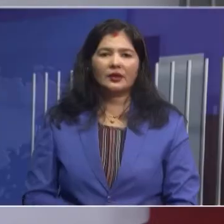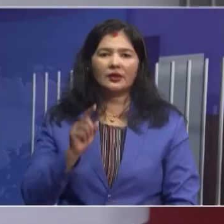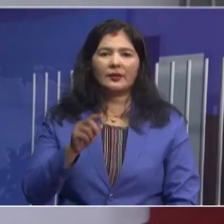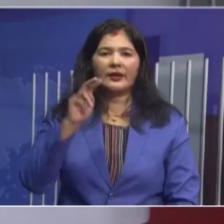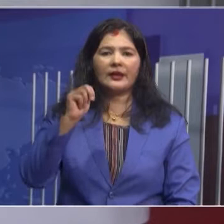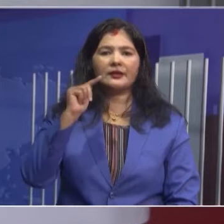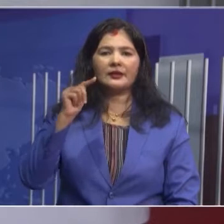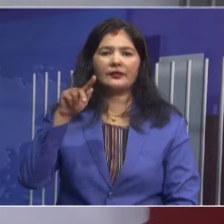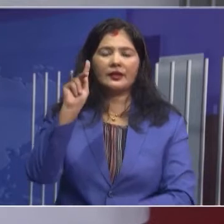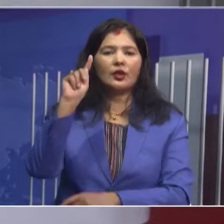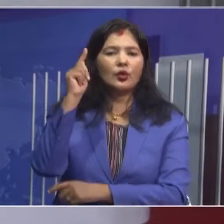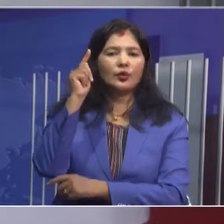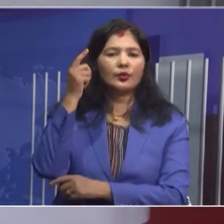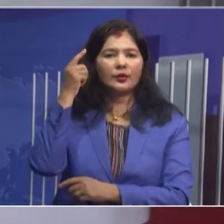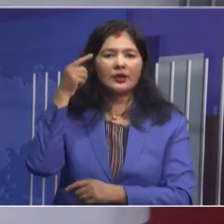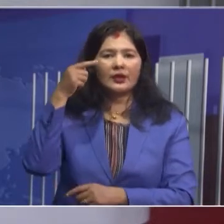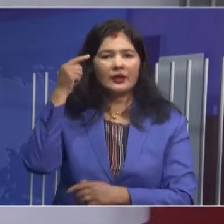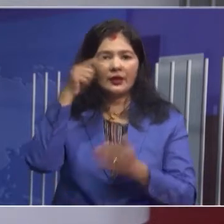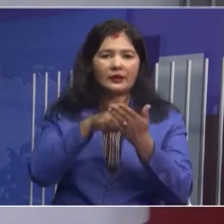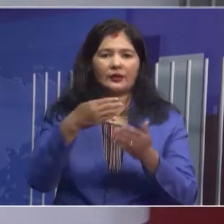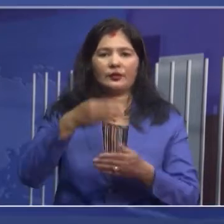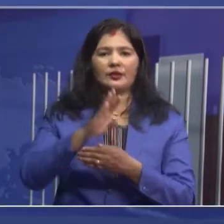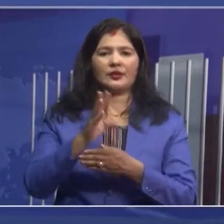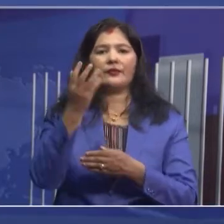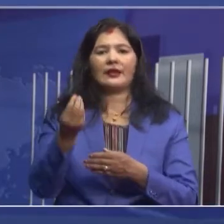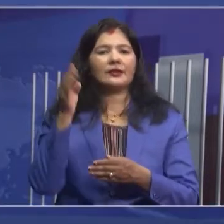तपाई एनटीभी कोल्हापुर हेर्दै हुनुहुन्छ अब बाँकी समाचार